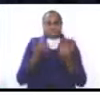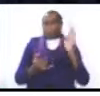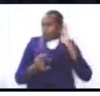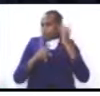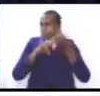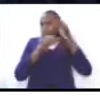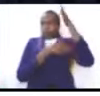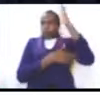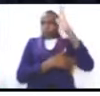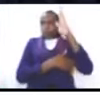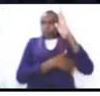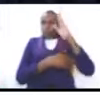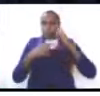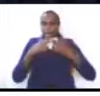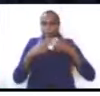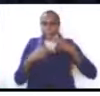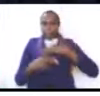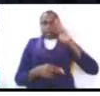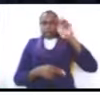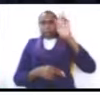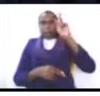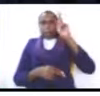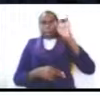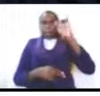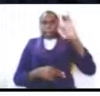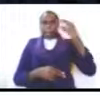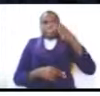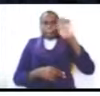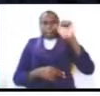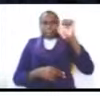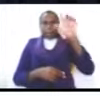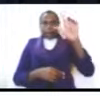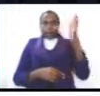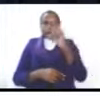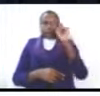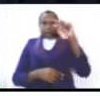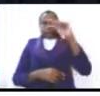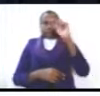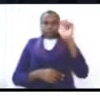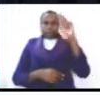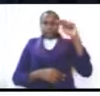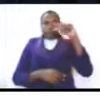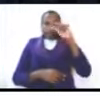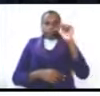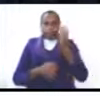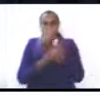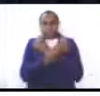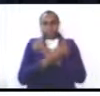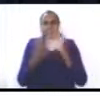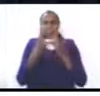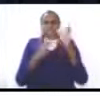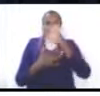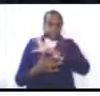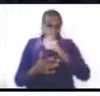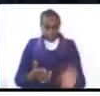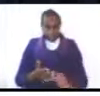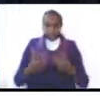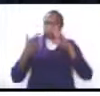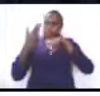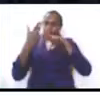Mungu. Majina naitwa Michael Nganga, nampenda Mungu kama mwokozi wa maisha yangu. Tumesomewa